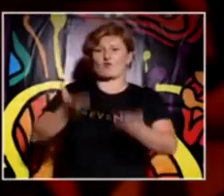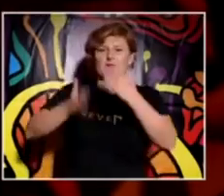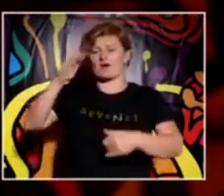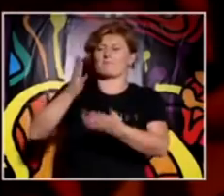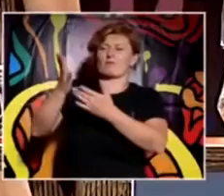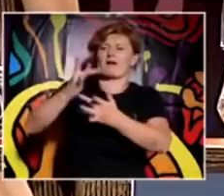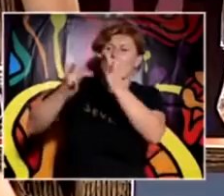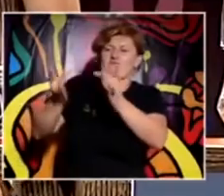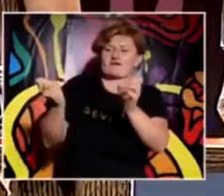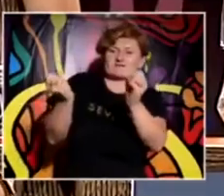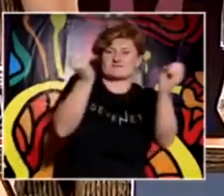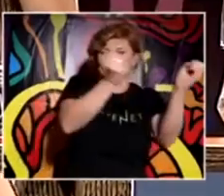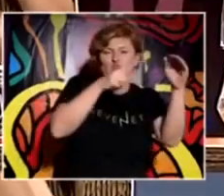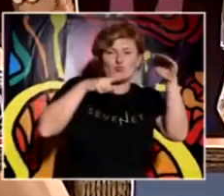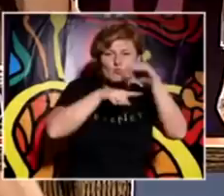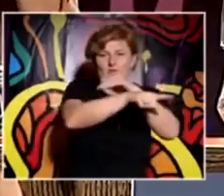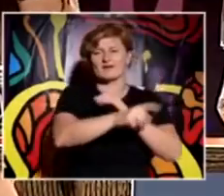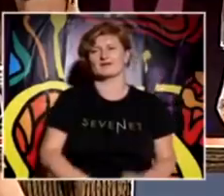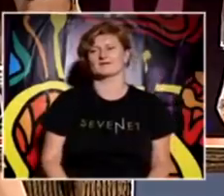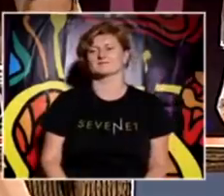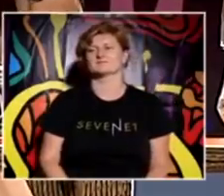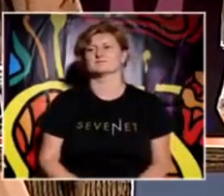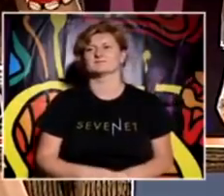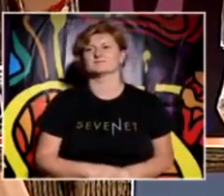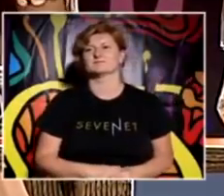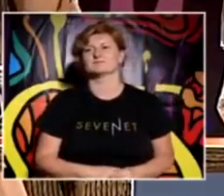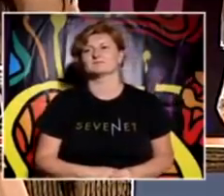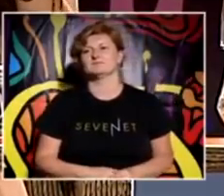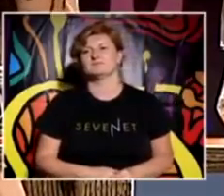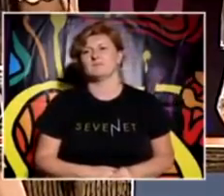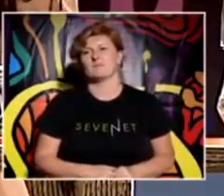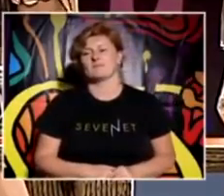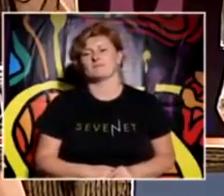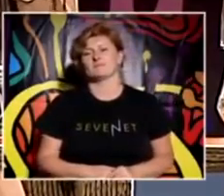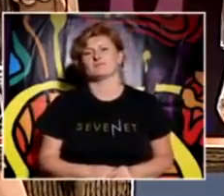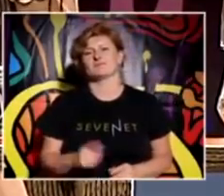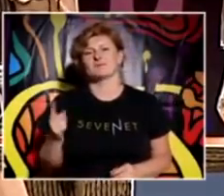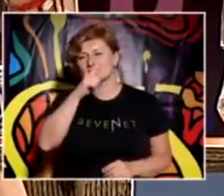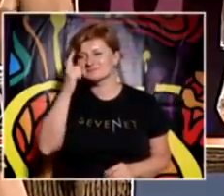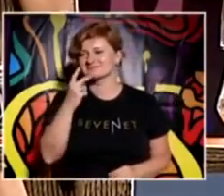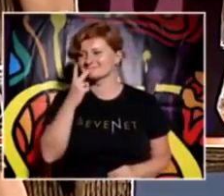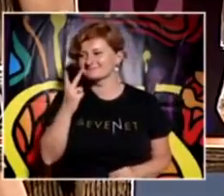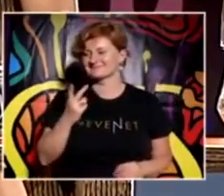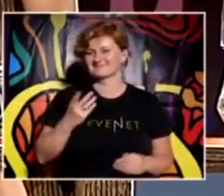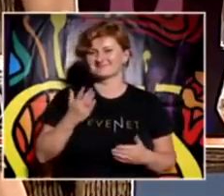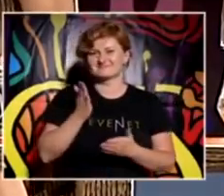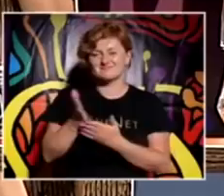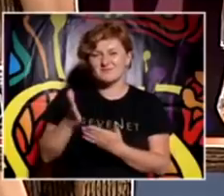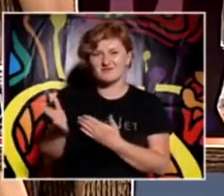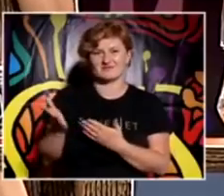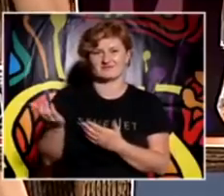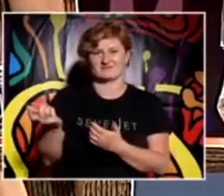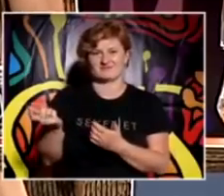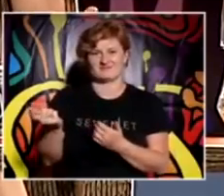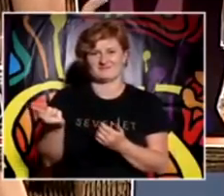tunel. Mam nadzieję, że nie ma kwestii współczucia, ale po prostu wychodzili z taką, wyciągali do pomocną dłoń praktycznie na